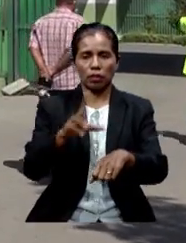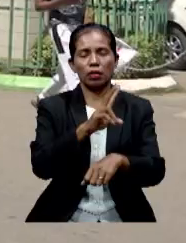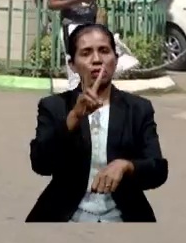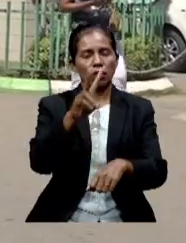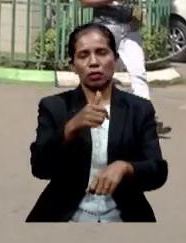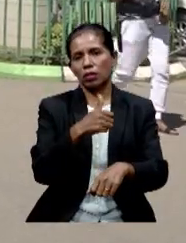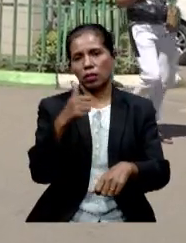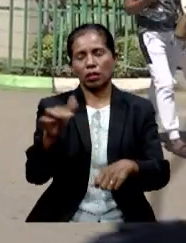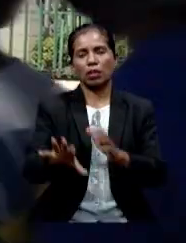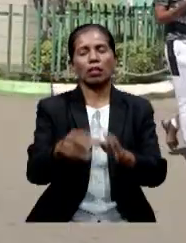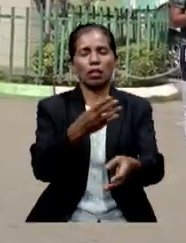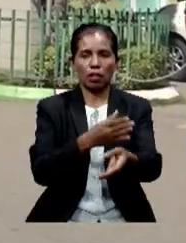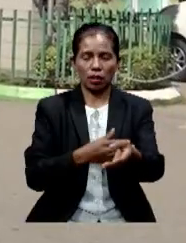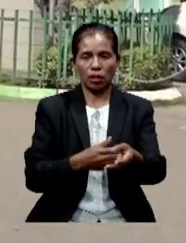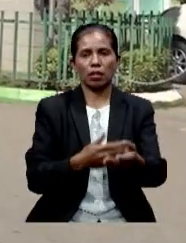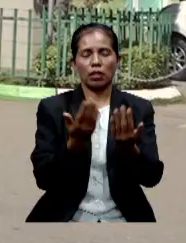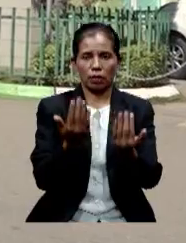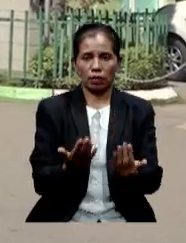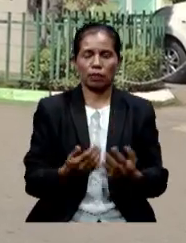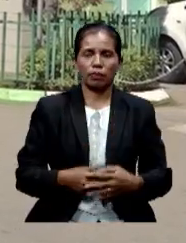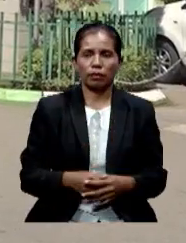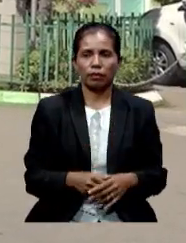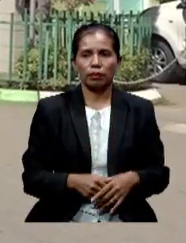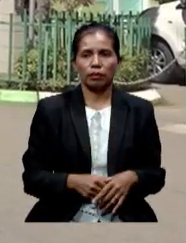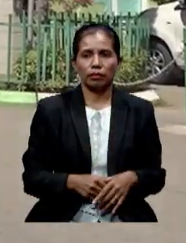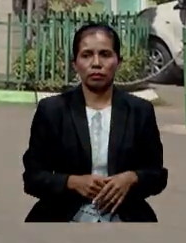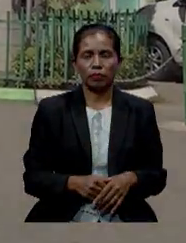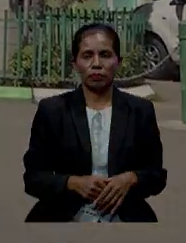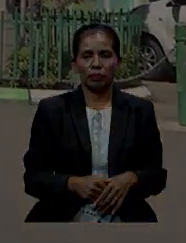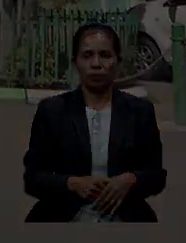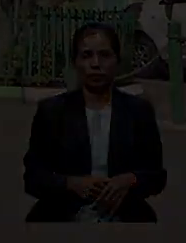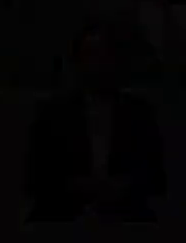nain rua seluk hetang kane kaman. Santina de Jesus, Tomas Suarez, GMN.